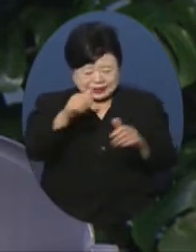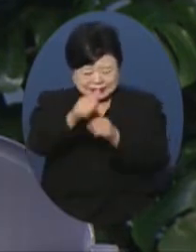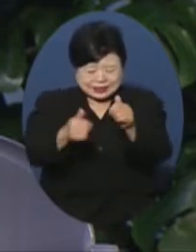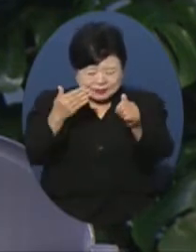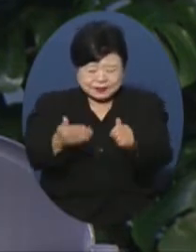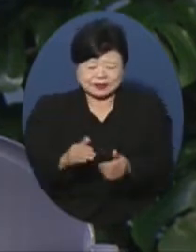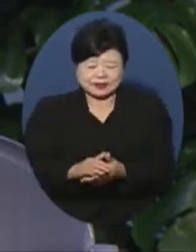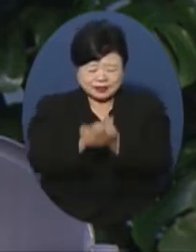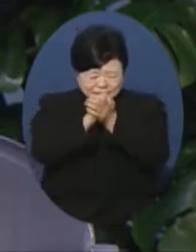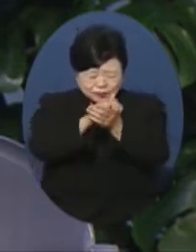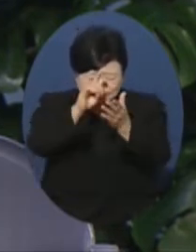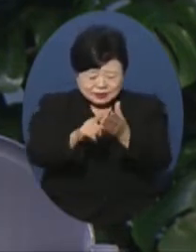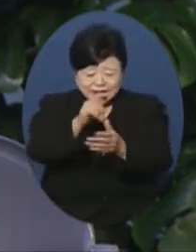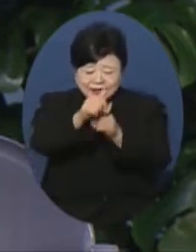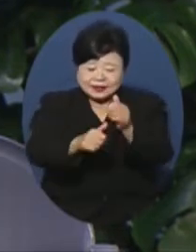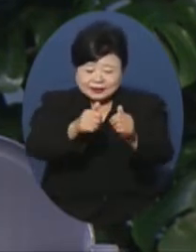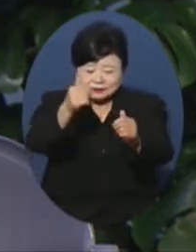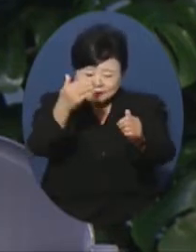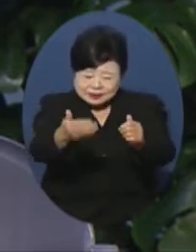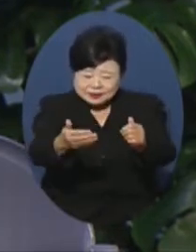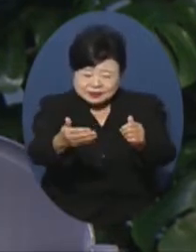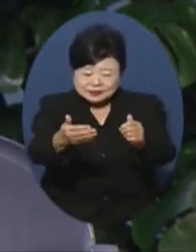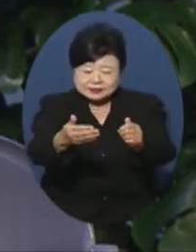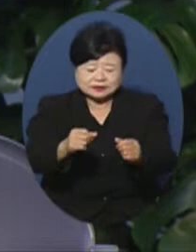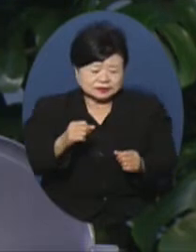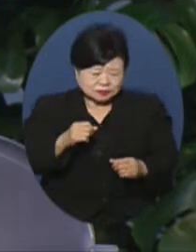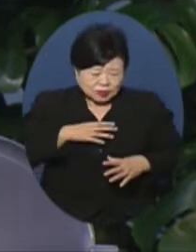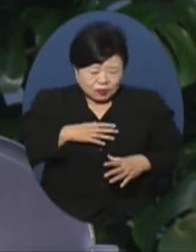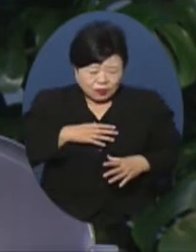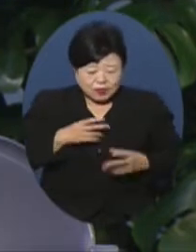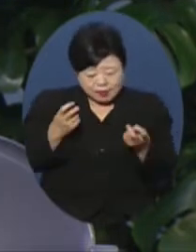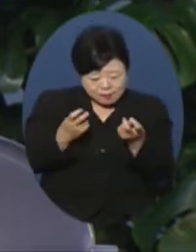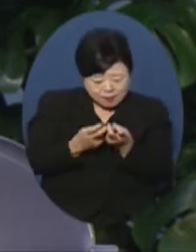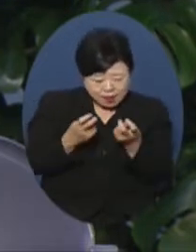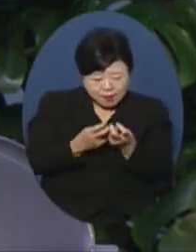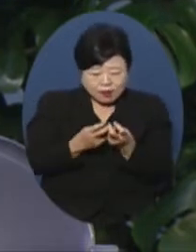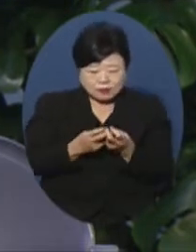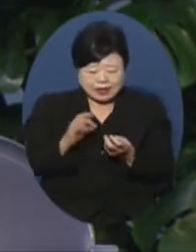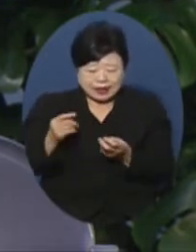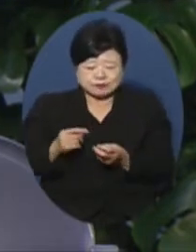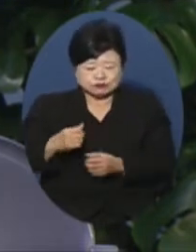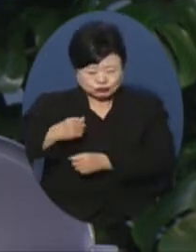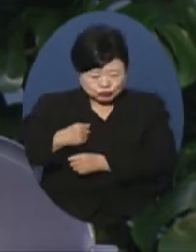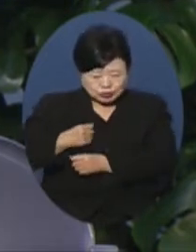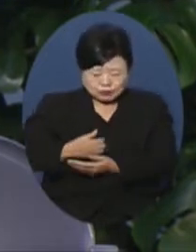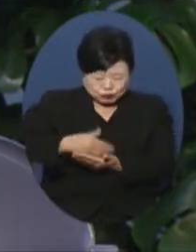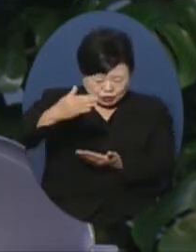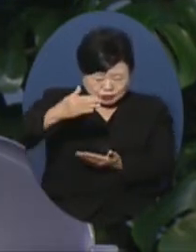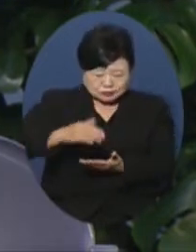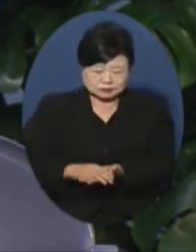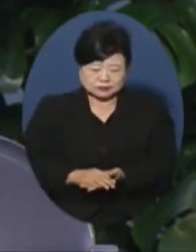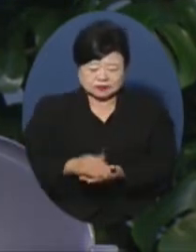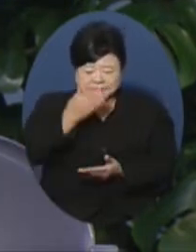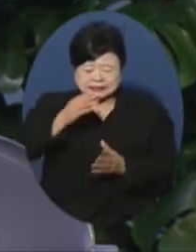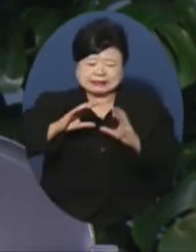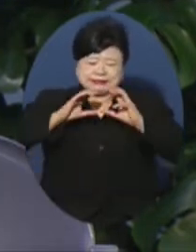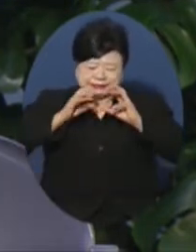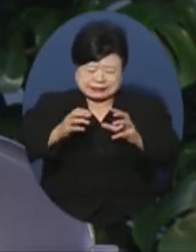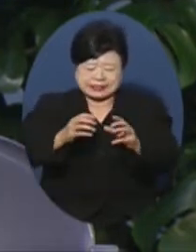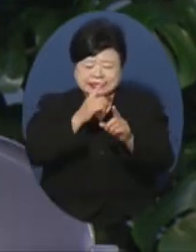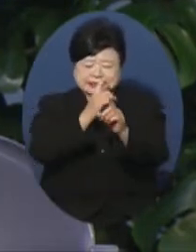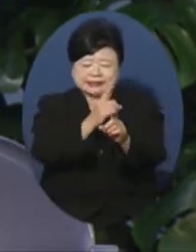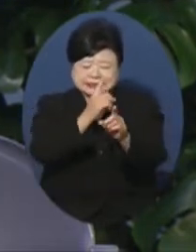엘리사가 하나님께 기도했을 때 하나님께서는 놀라운 방법으로 아람 군대를 물리치고